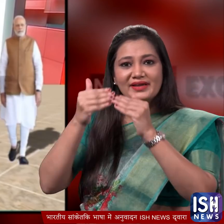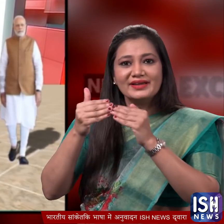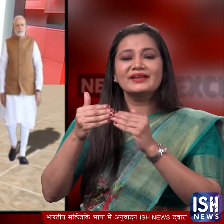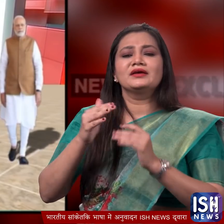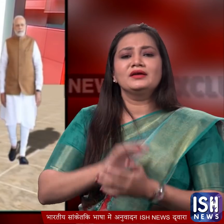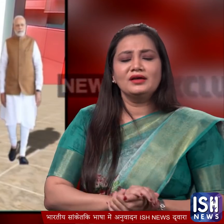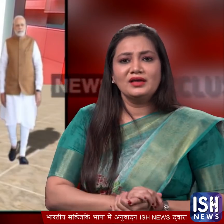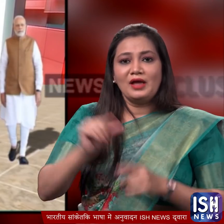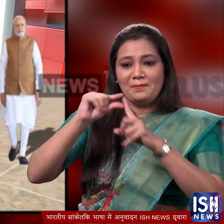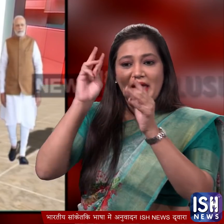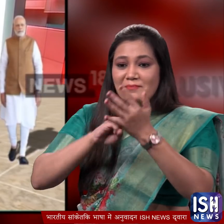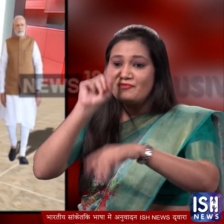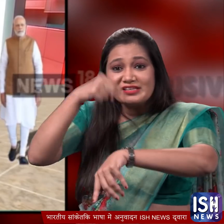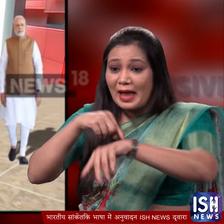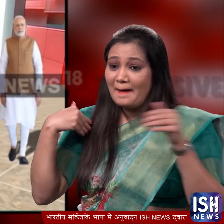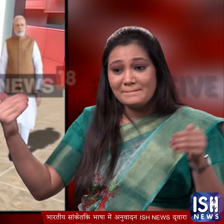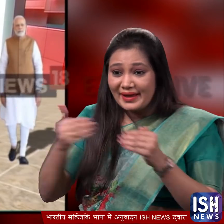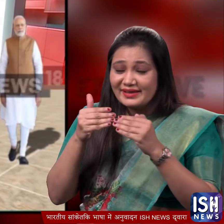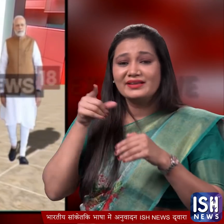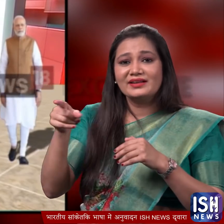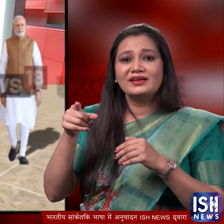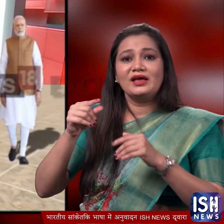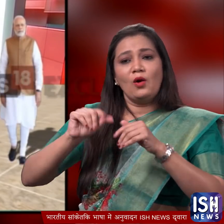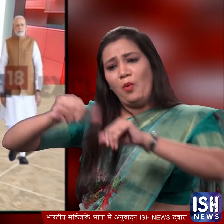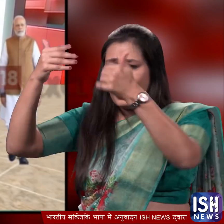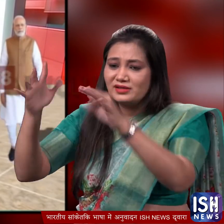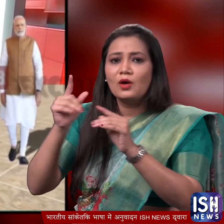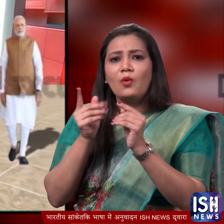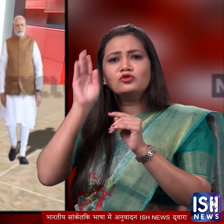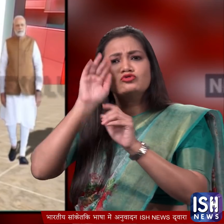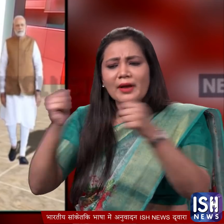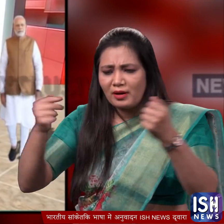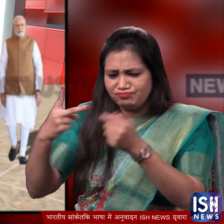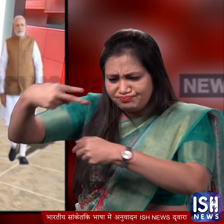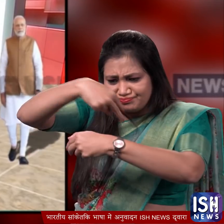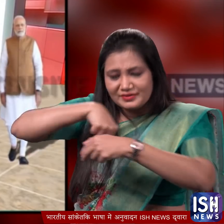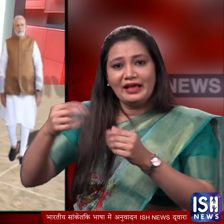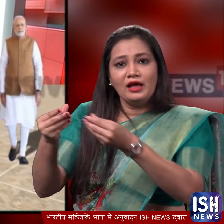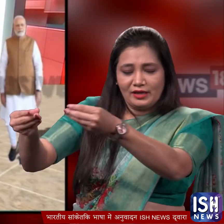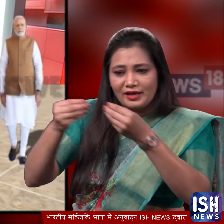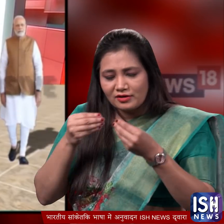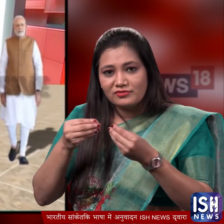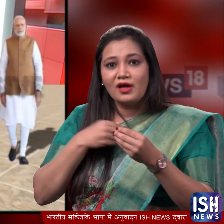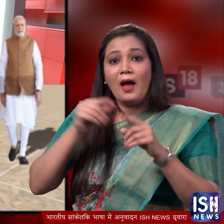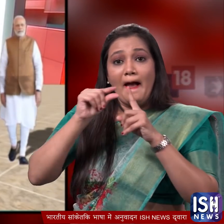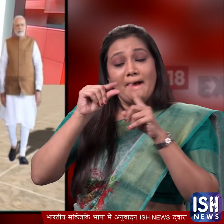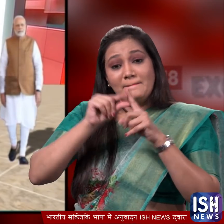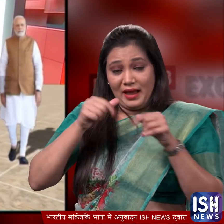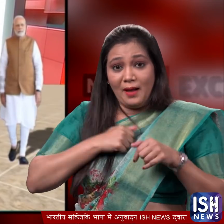कि चुनाव जीतने के बाद जब पीएम पहली बार उनसे मिलने आए थे तो एक अखबार की कटिंग के साथ उनको साथ में लाए थे,